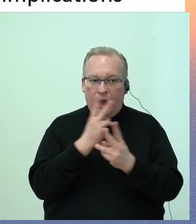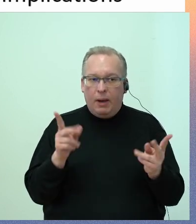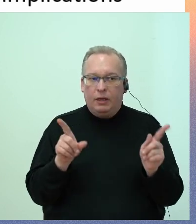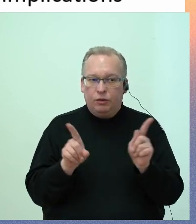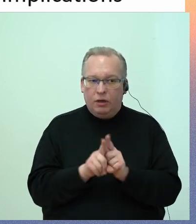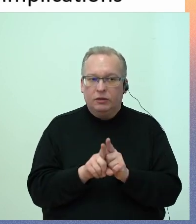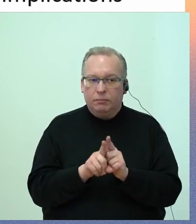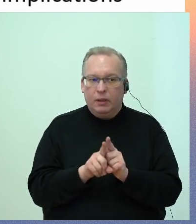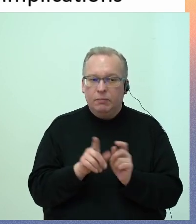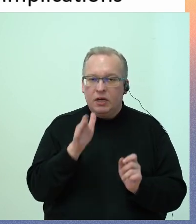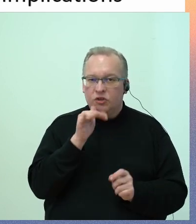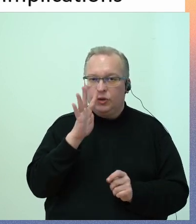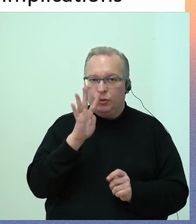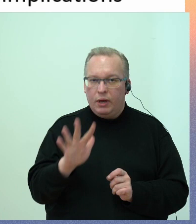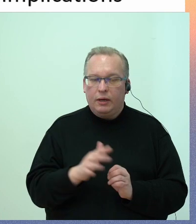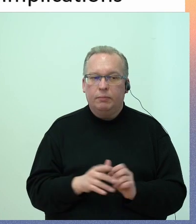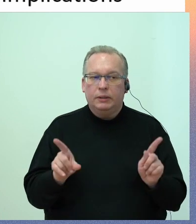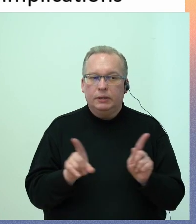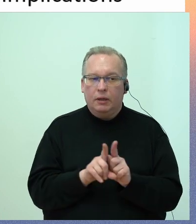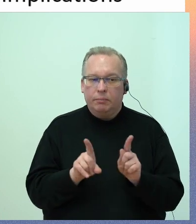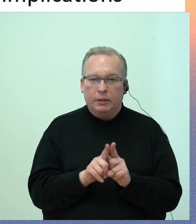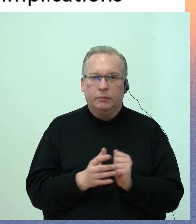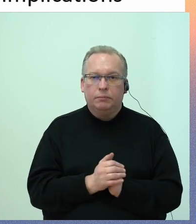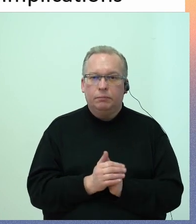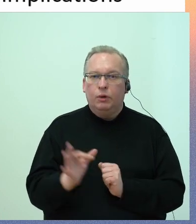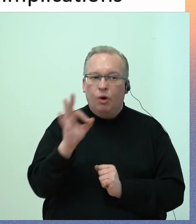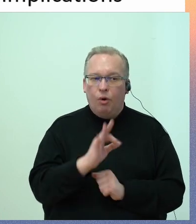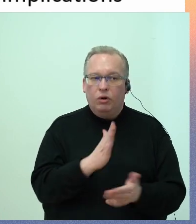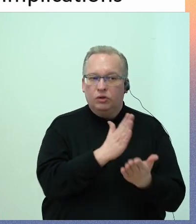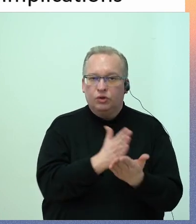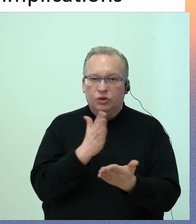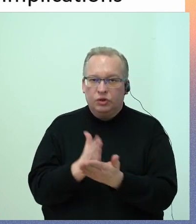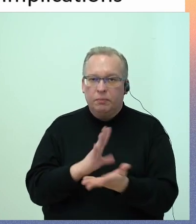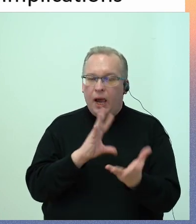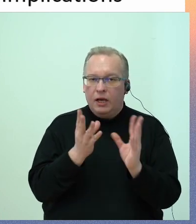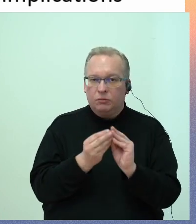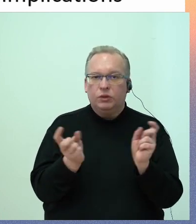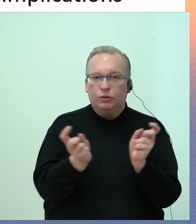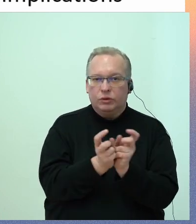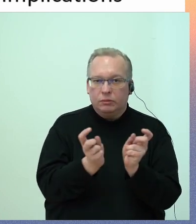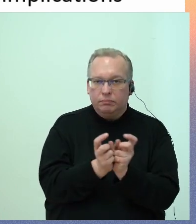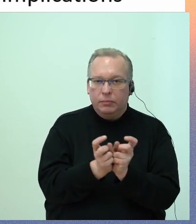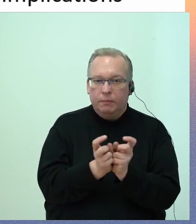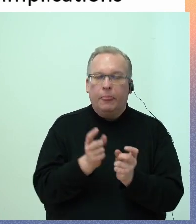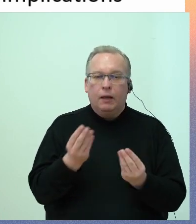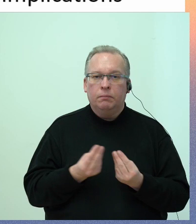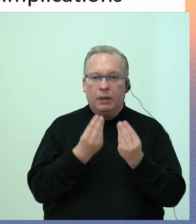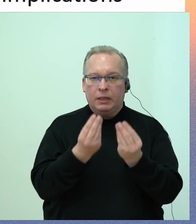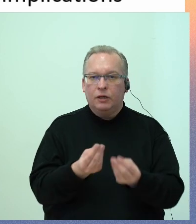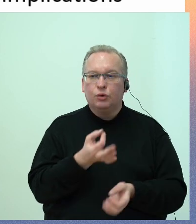nematomą antisemitizmą, taip pat apie egzistuojančius esminius nesutarimus ir pateiksiu šiek